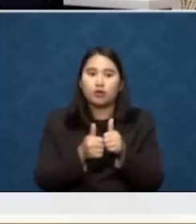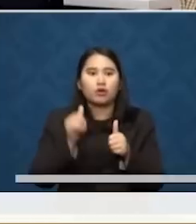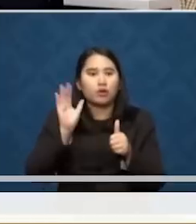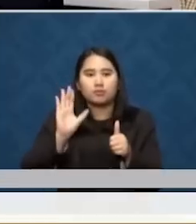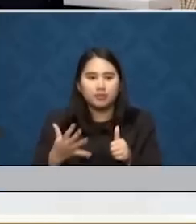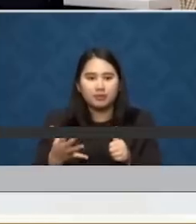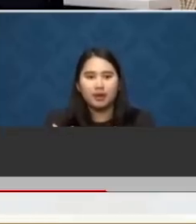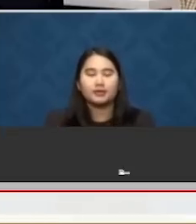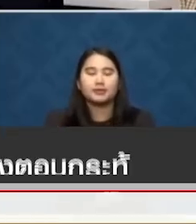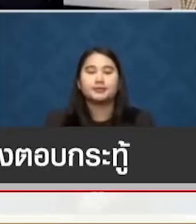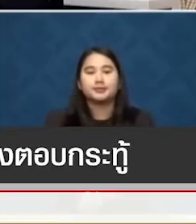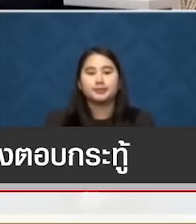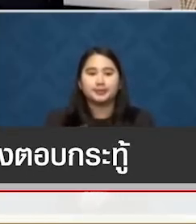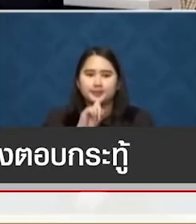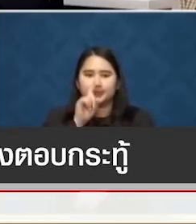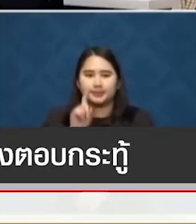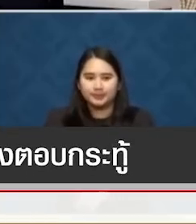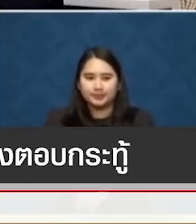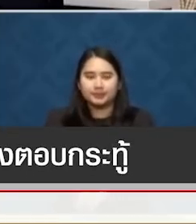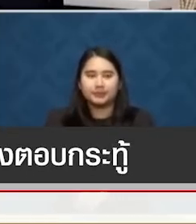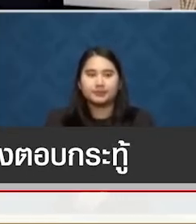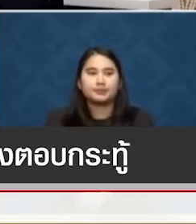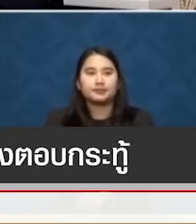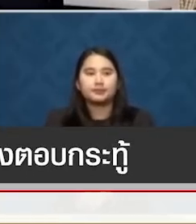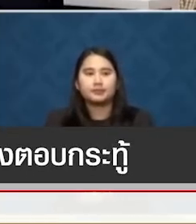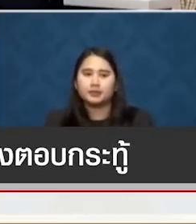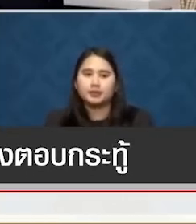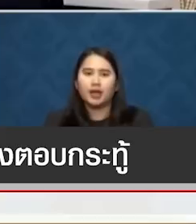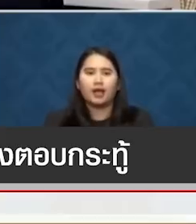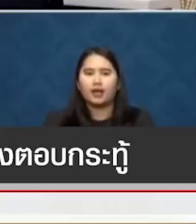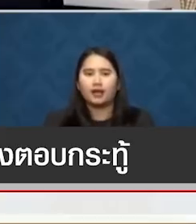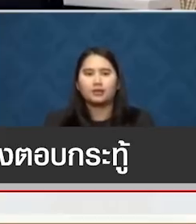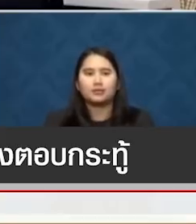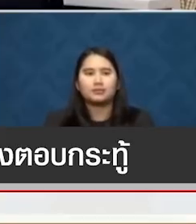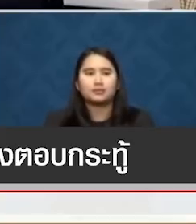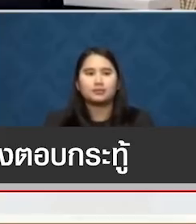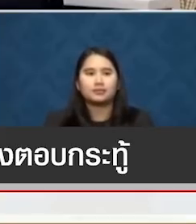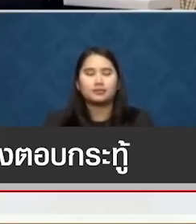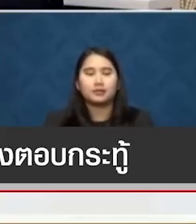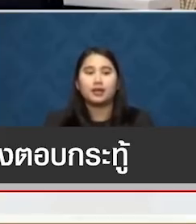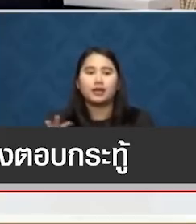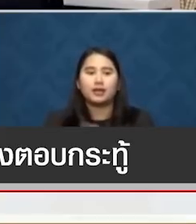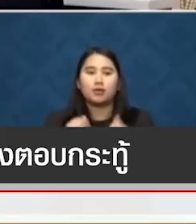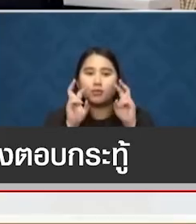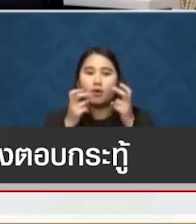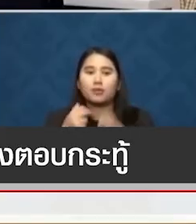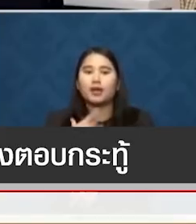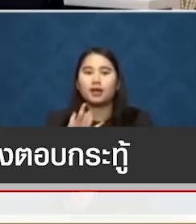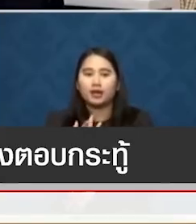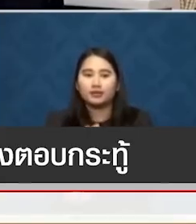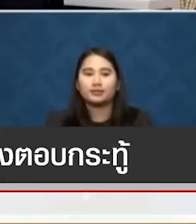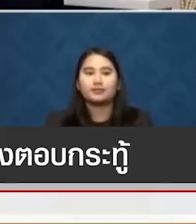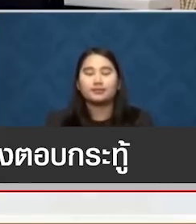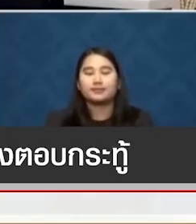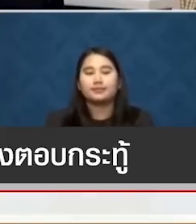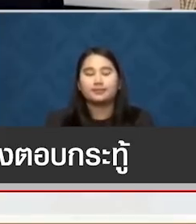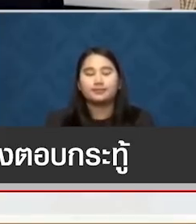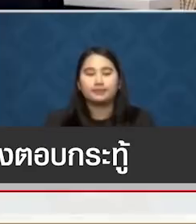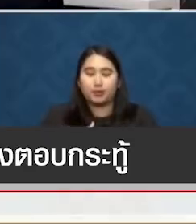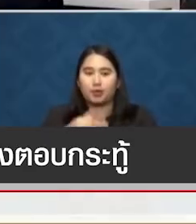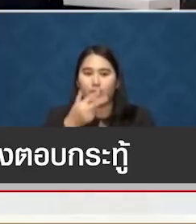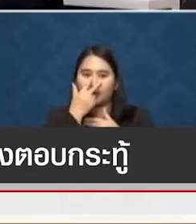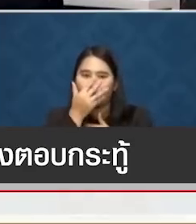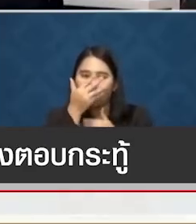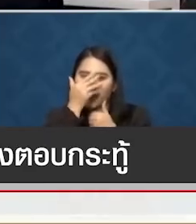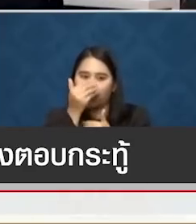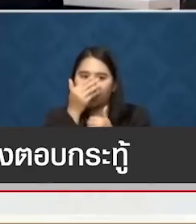ม่ได้นี่ผมว่าอันนี้ไม่ใช่ปกติแล้วครับหรือมีส่วนได้เสียอย่างไรกับเรื่องที่ผมจะตั้งกระทู้หรือเปล่าครับต้องถามกันอย่างนี้แล้วครับ นี่ฮะ คุ